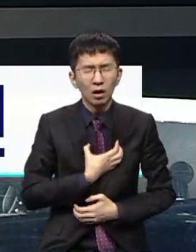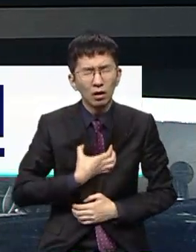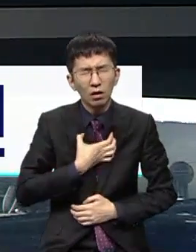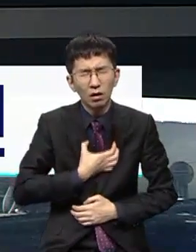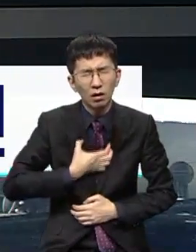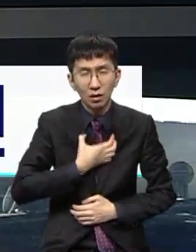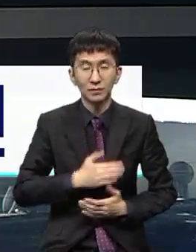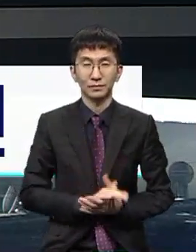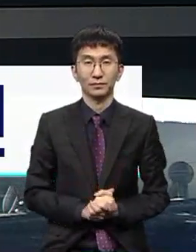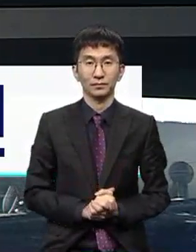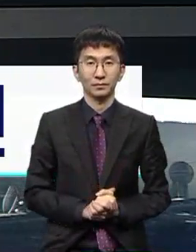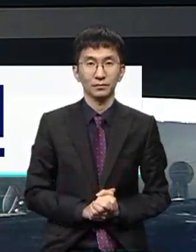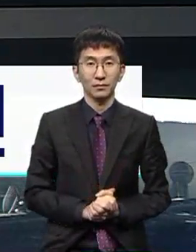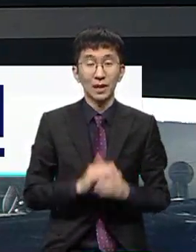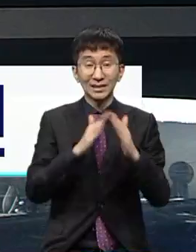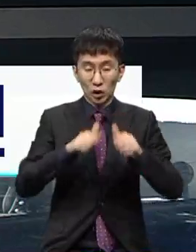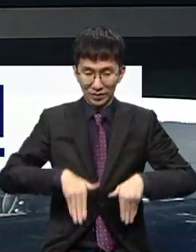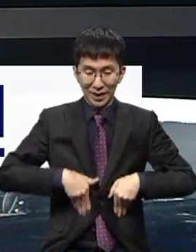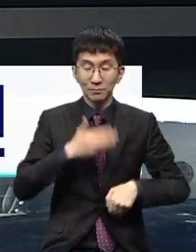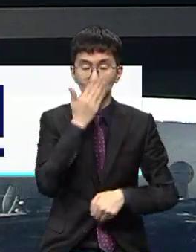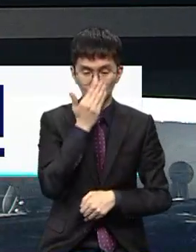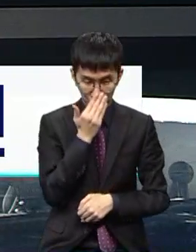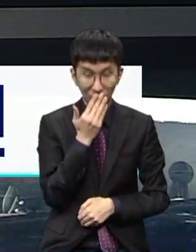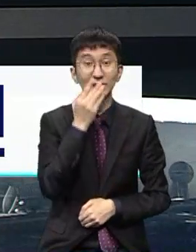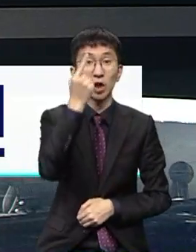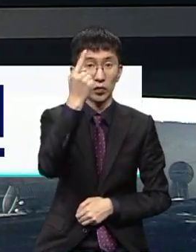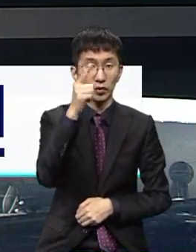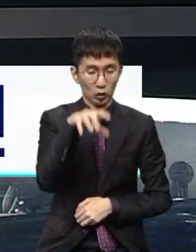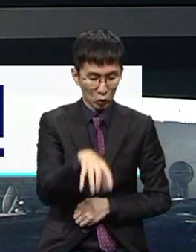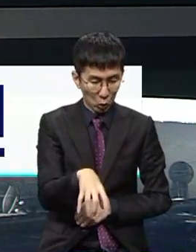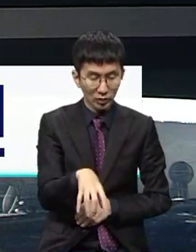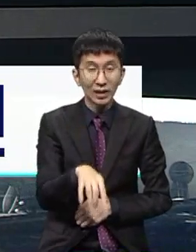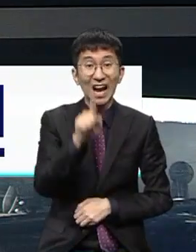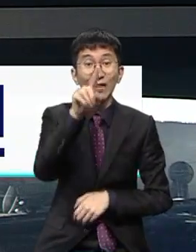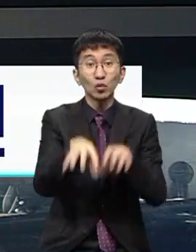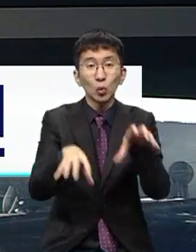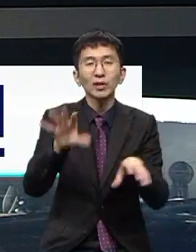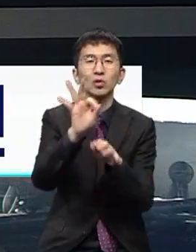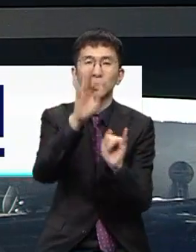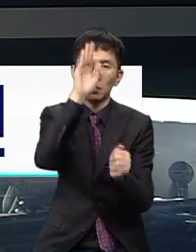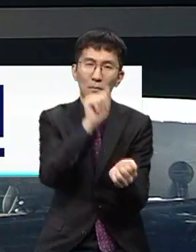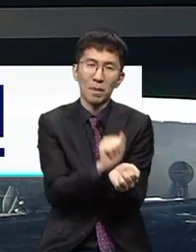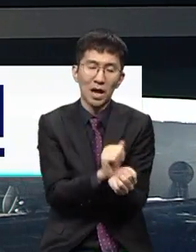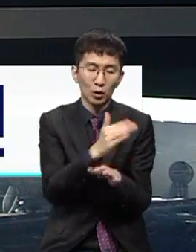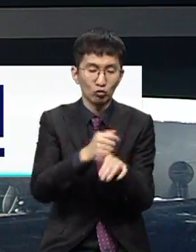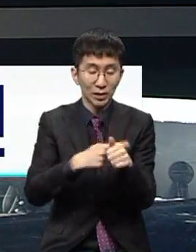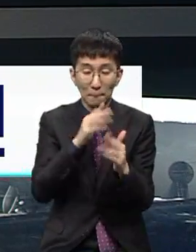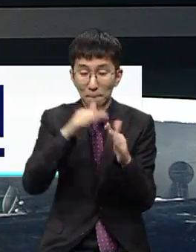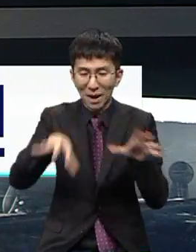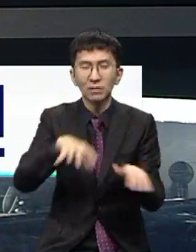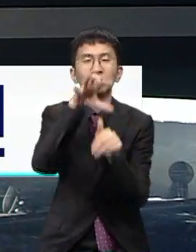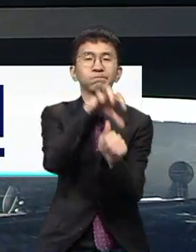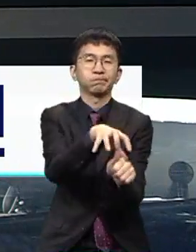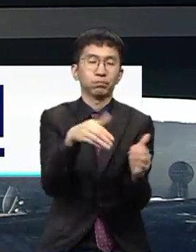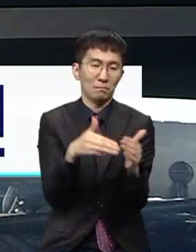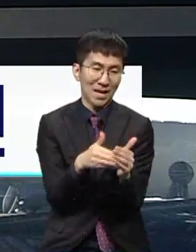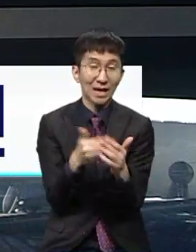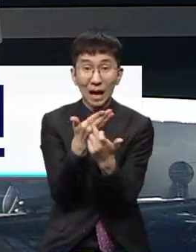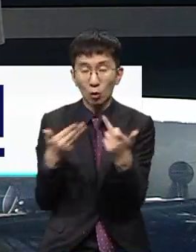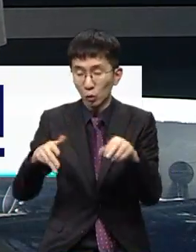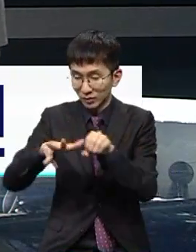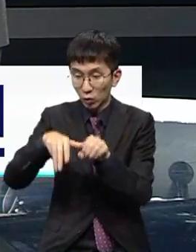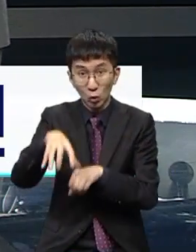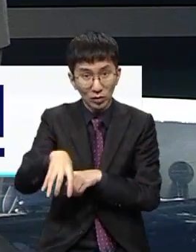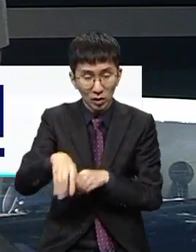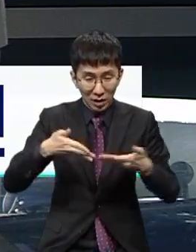고민이 깊습니다. 전남 순천에서는 한 동네에서 10명이 확진되면서 그 마을 전체가 격리됐고 또 강원도